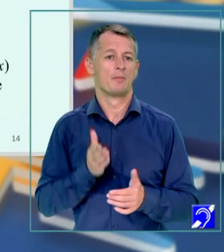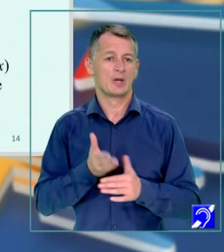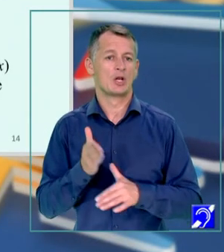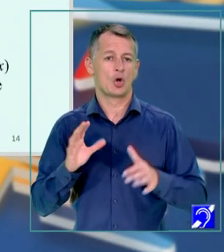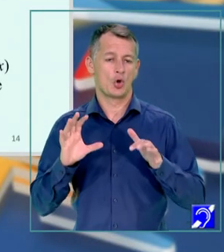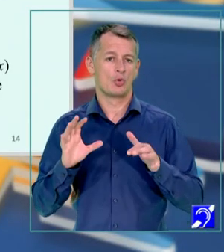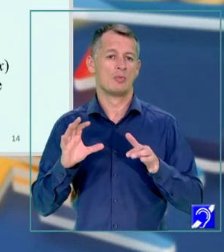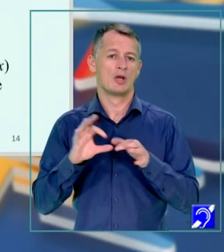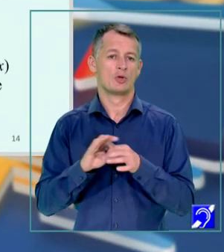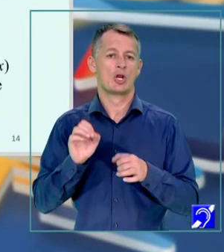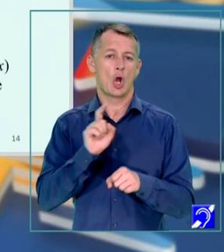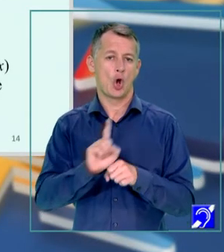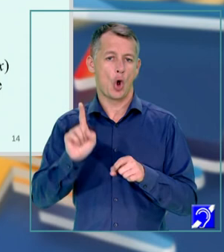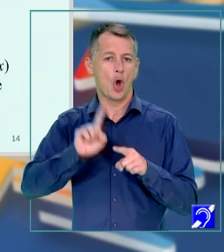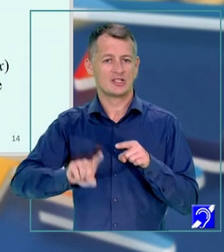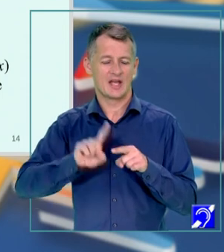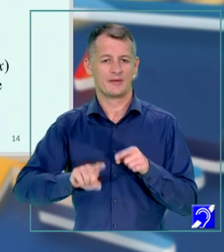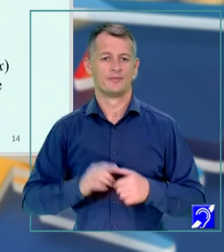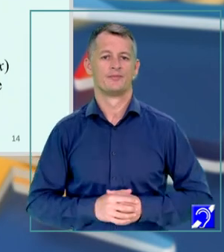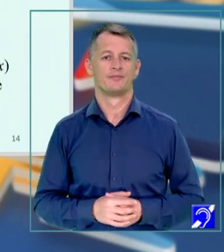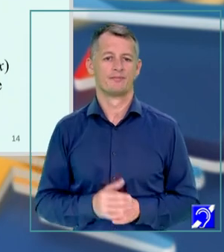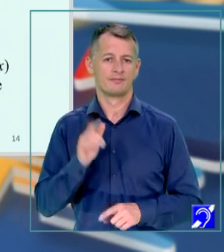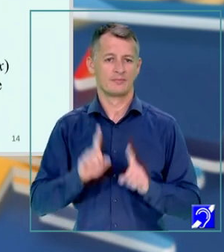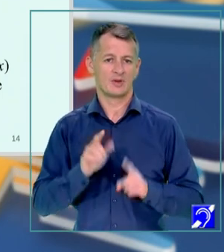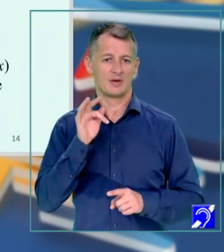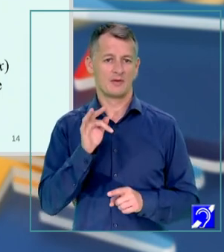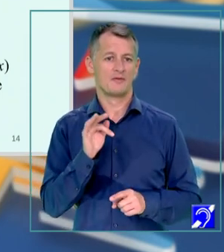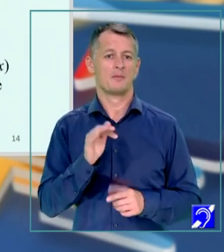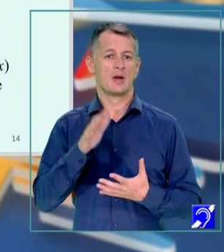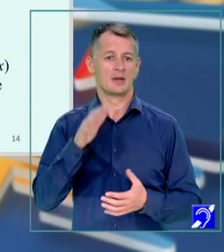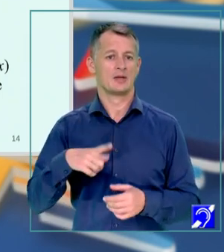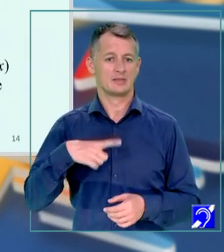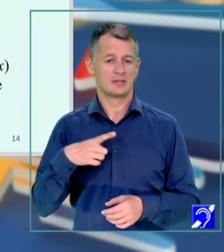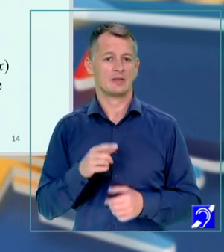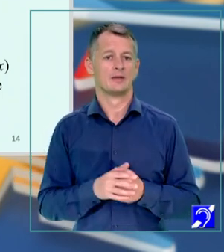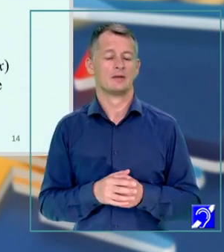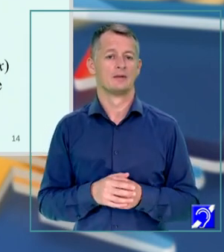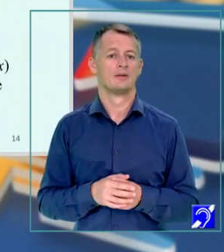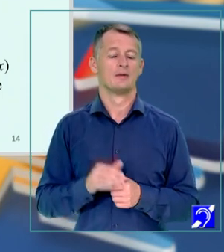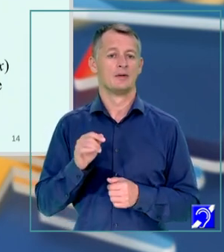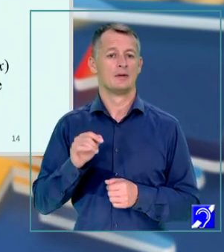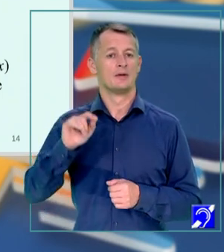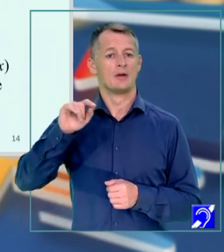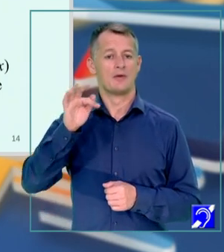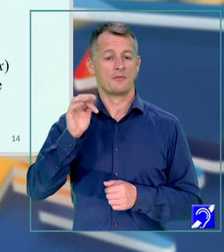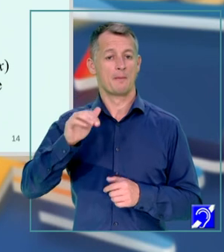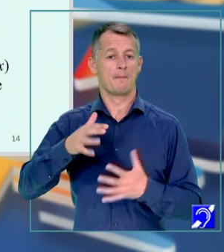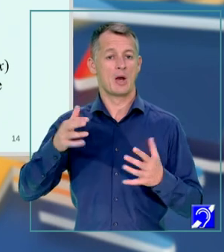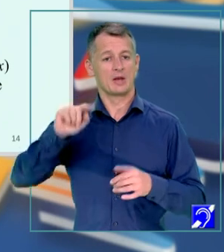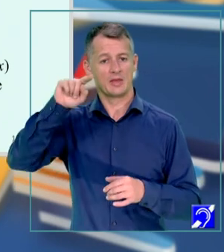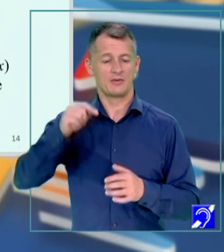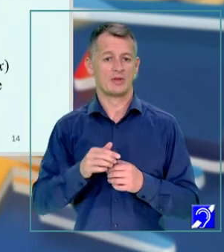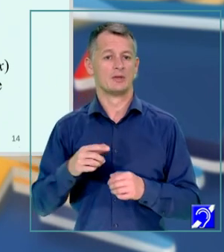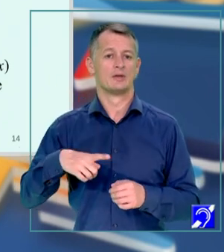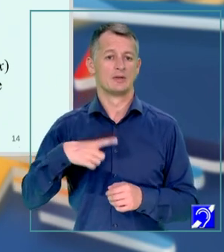dacă te mare este o primitivă a lui f mic atunci a mare derivat este egal cu peste